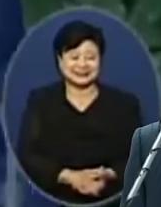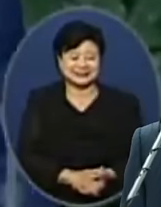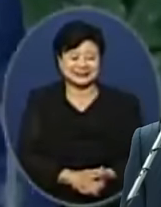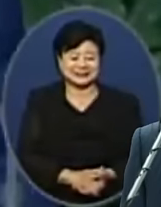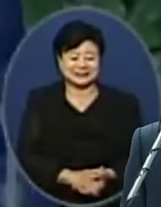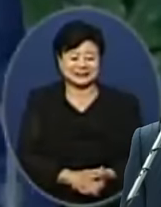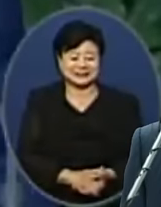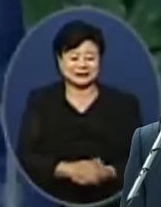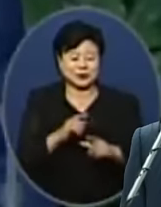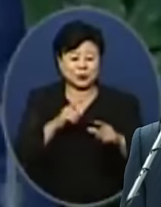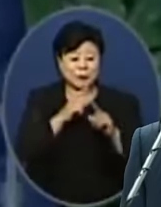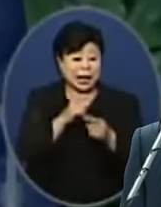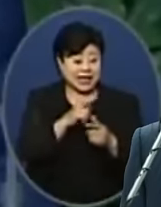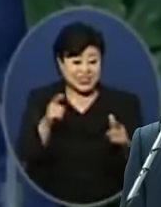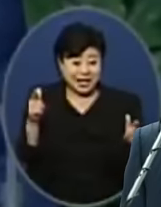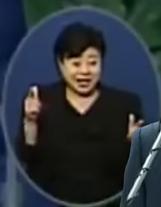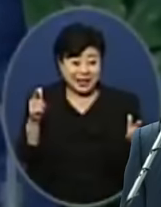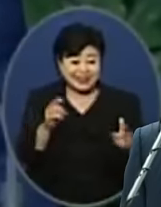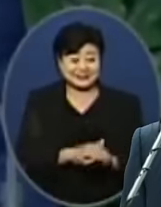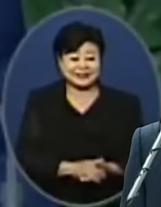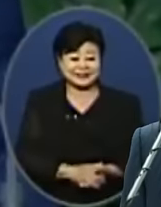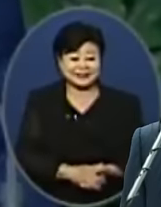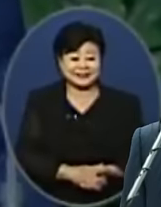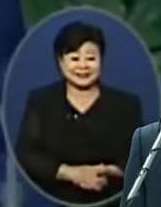보통 말씀이 아니지 않습니까?